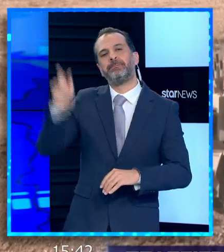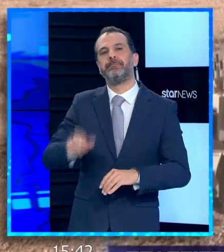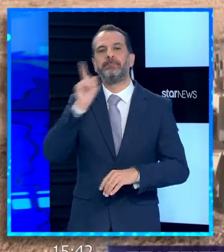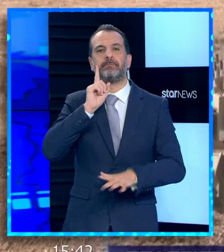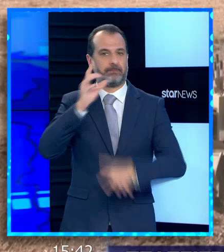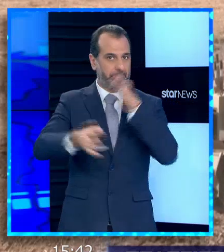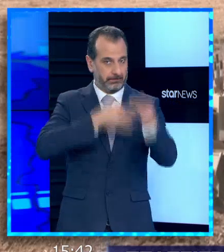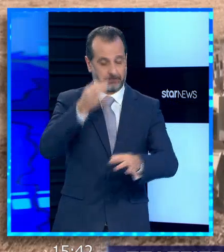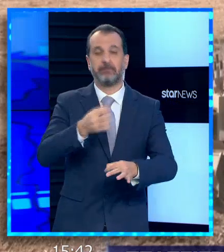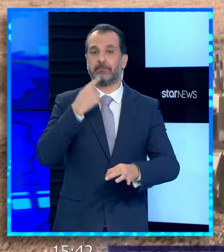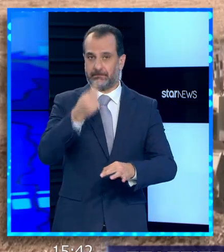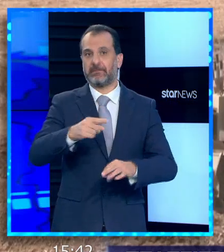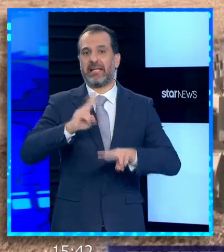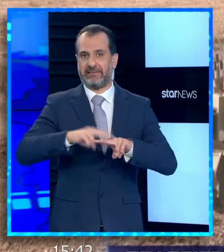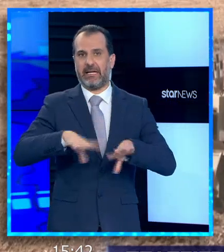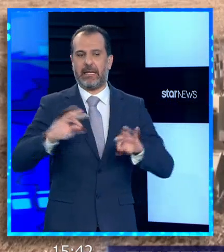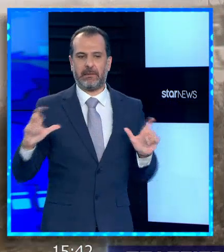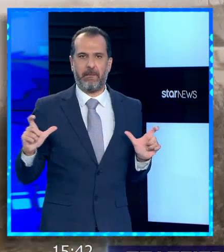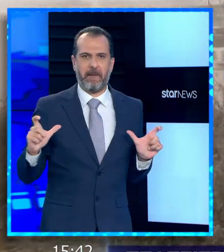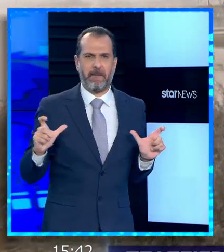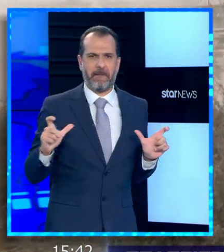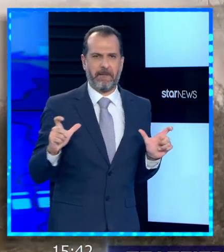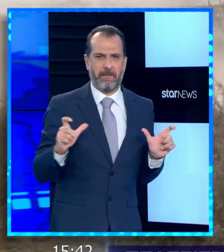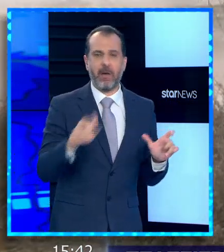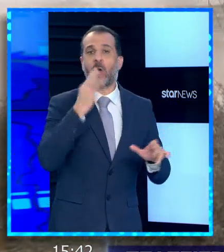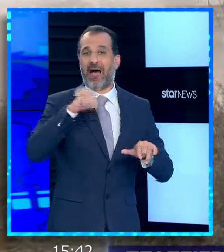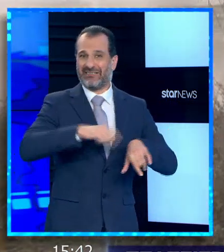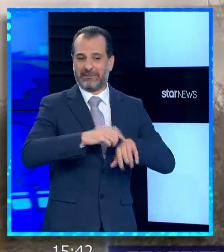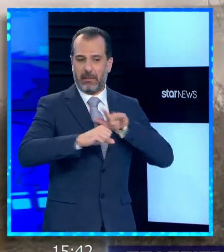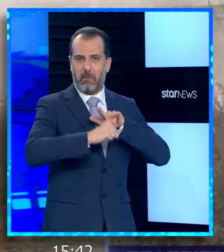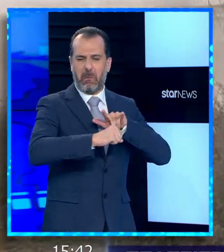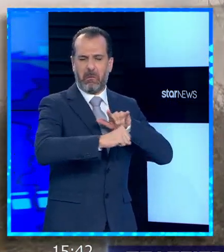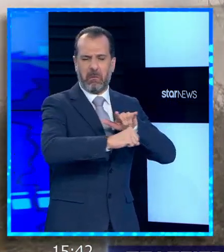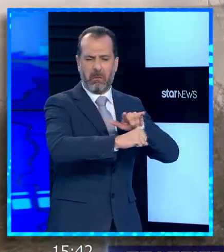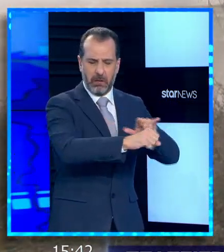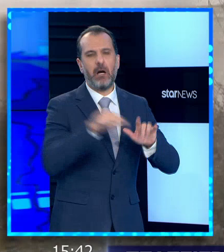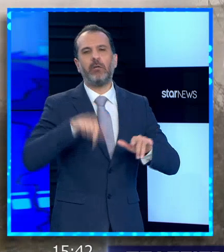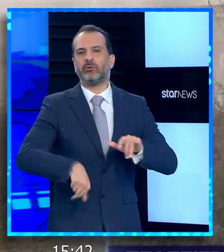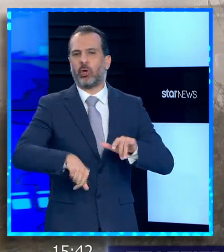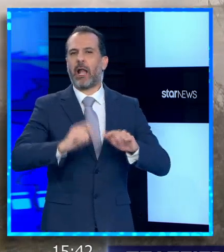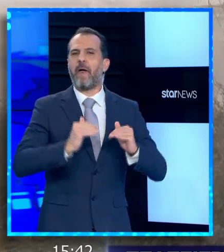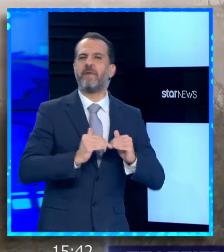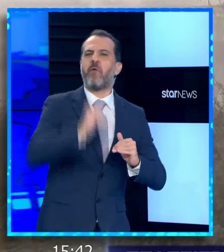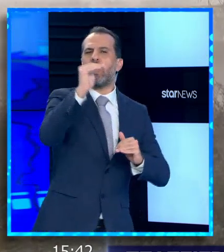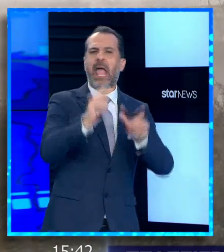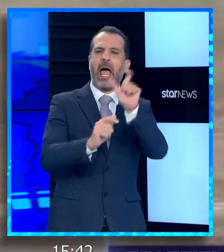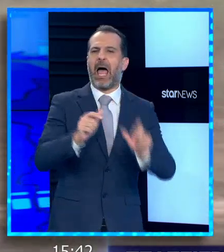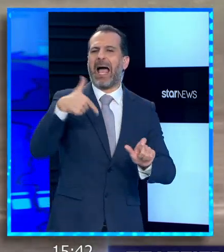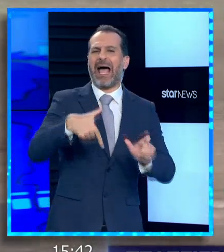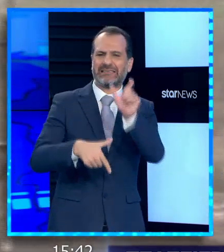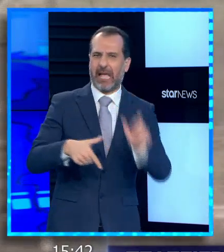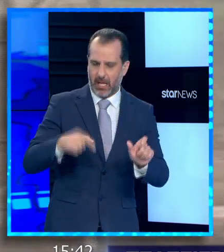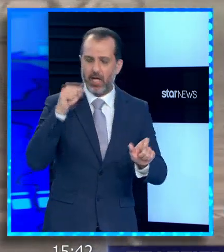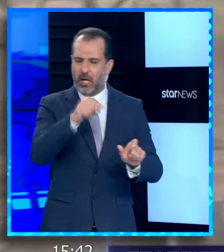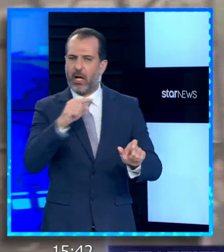σφίγγει ασφυκτικά τον κλειό, καθώς μετά από τα αεροσπλήγματα ετοιμάζεται να εισβάλλει στα βόρεια της Λωρίδας της Γάζας. Ζήτησε από